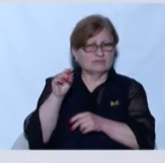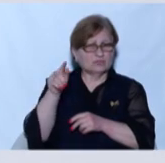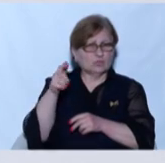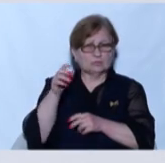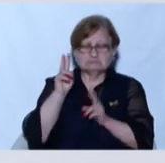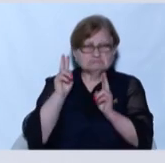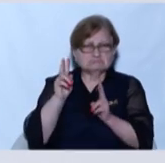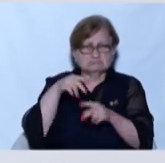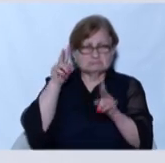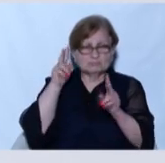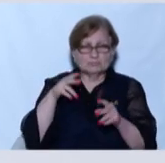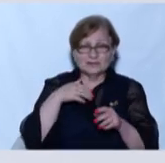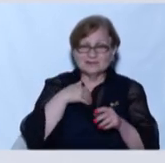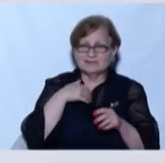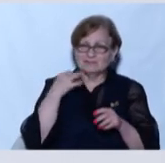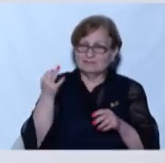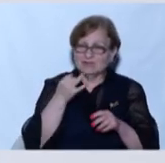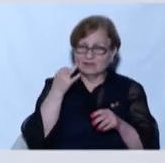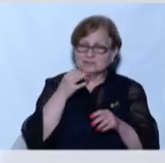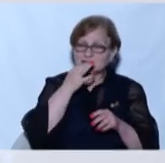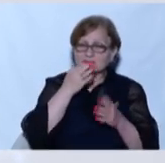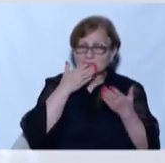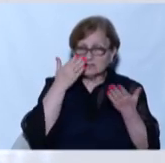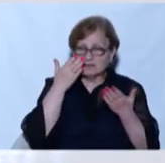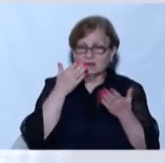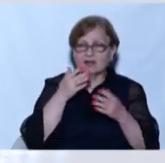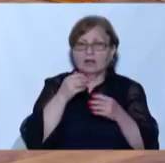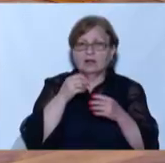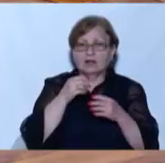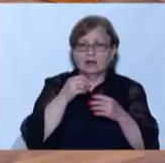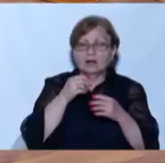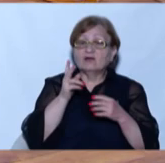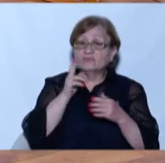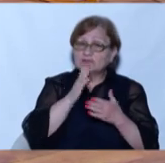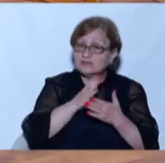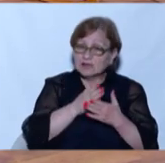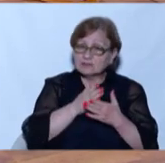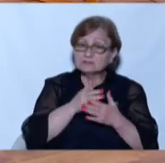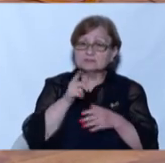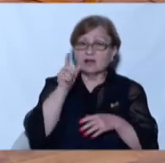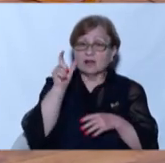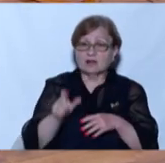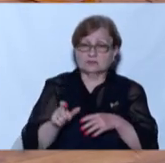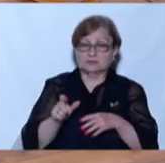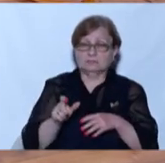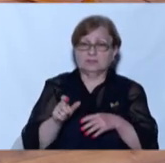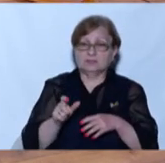გვაქვს ეს სიუსტე, მაინც გვაინტერესებს, რომ აი სანამ ხა წავიკითხავთ რაღაცა ვინ არის. აი ვინ არის და ეს არის ადამიანი,